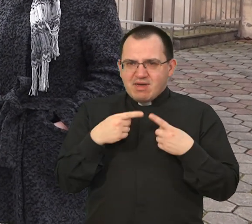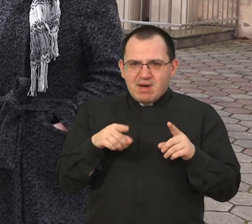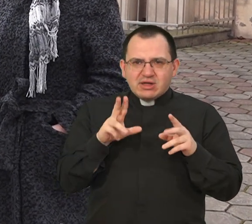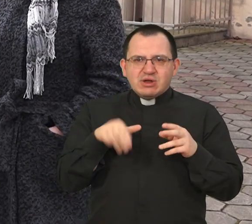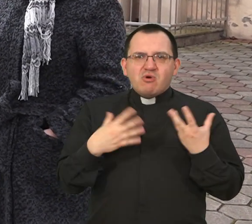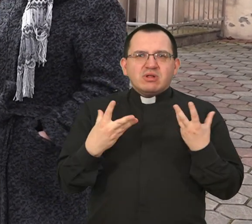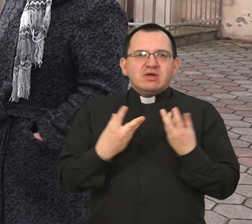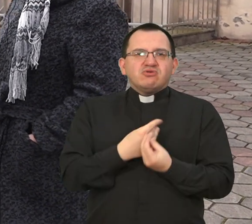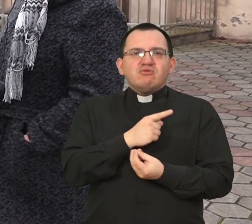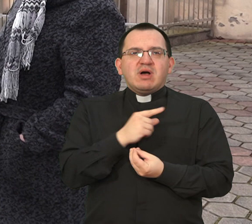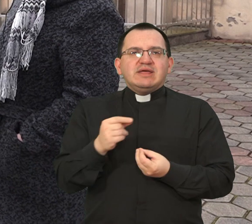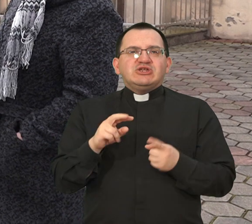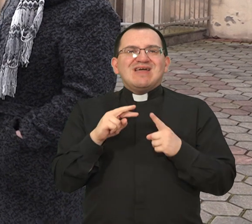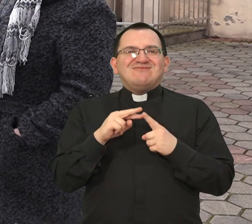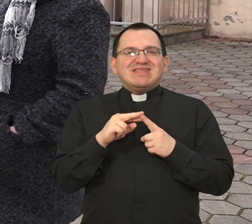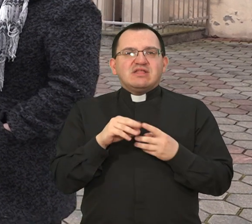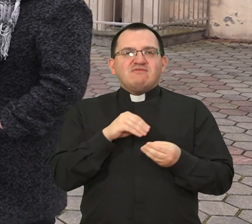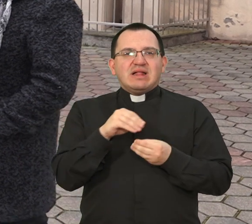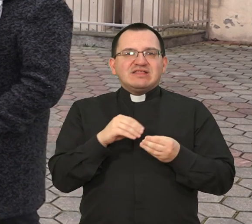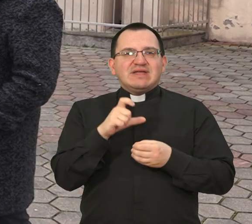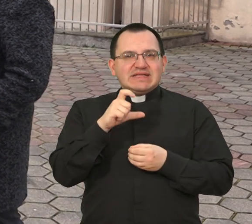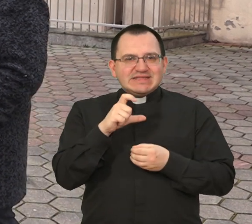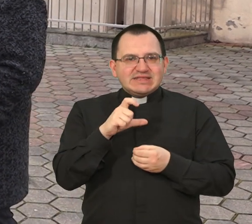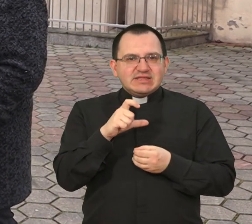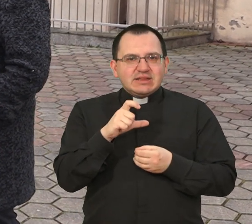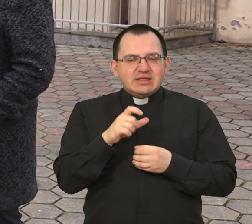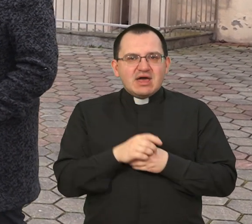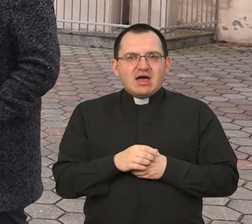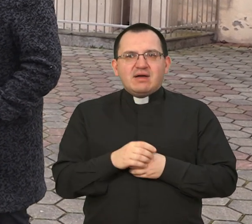odlazili na festivale Svete Cecilije u Varaždinskoj biskupiji,